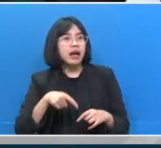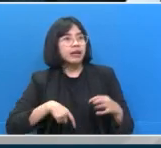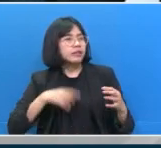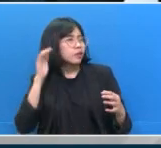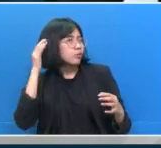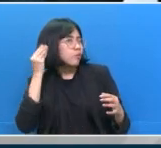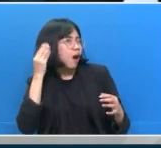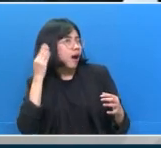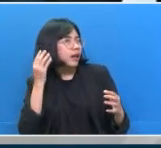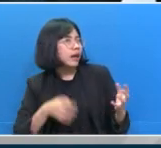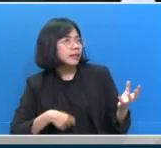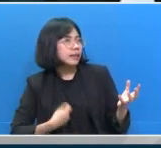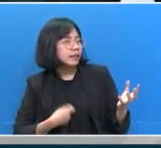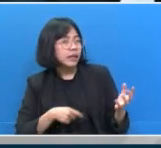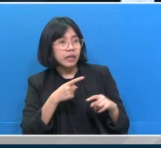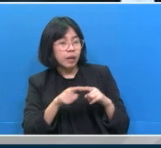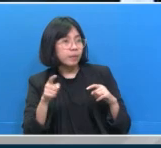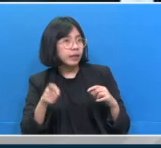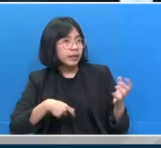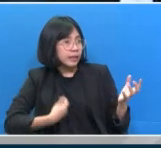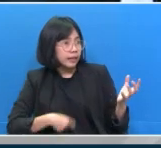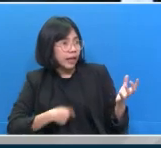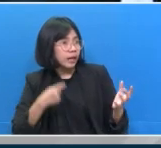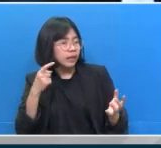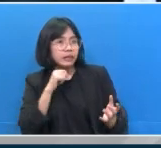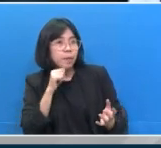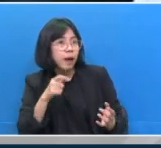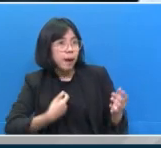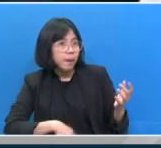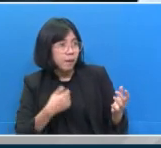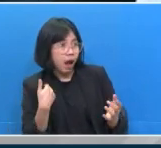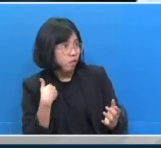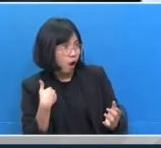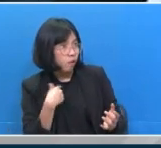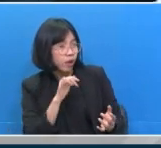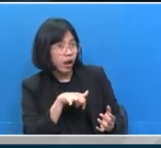orang. Coba saksi Rudy tidak tahu siapa yang main gitar. Ya. Gitu loh tadi.